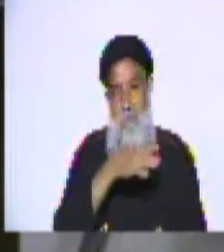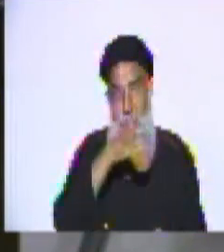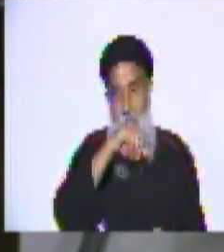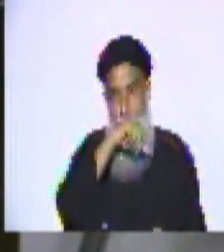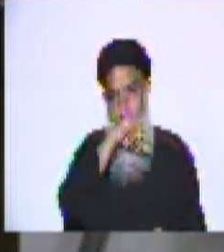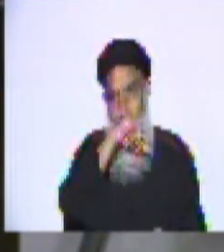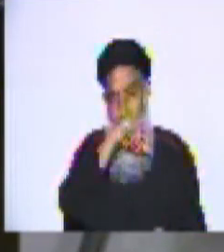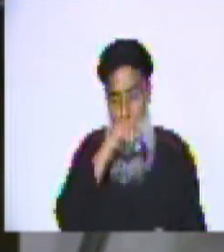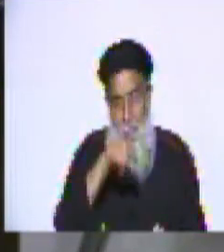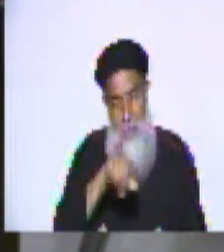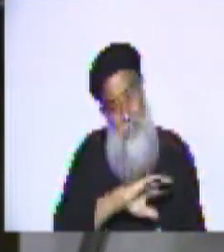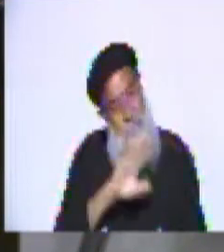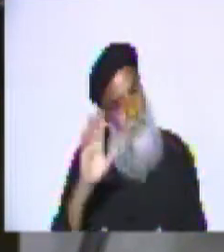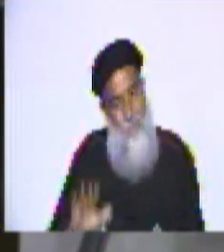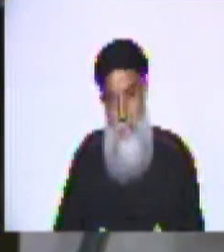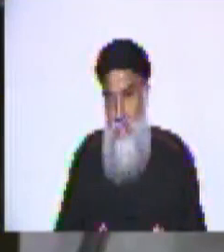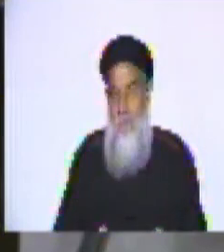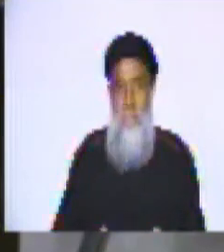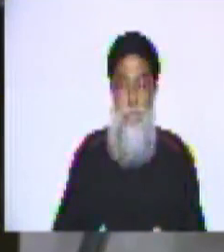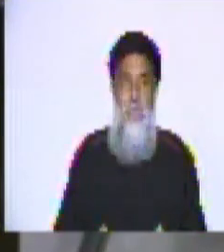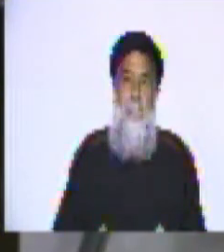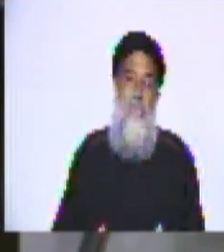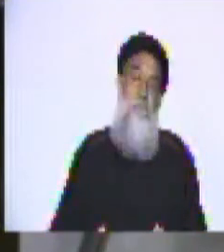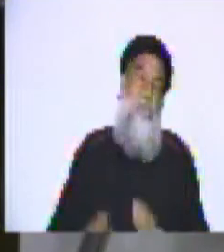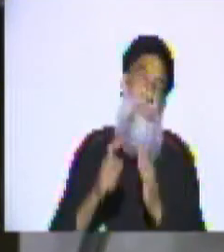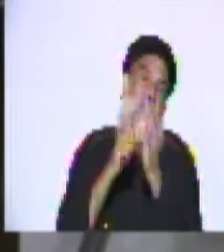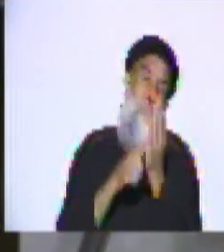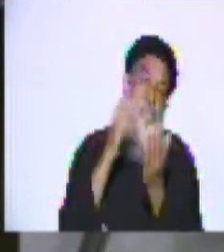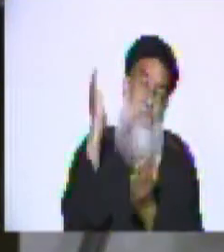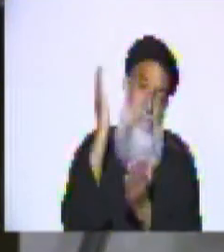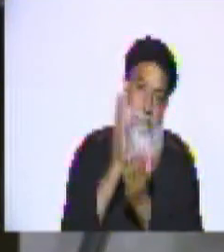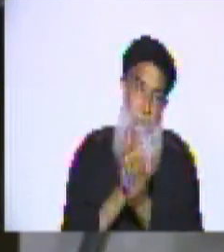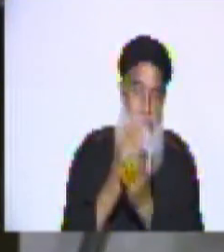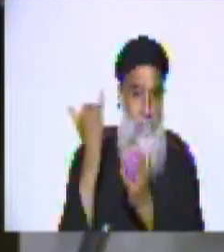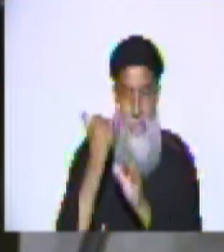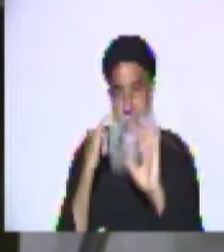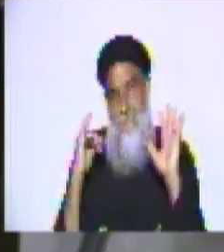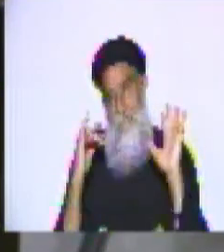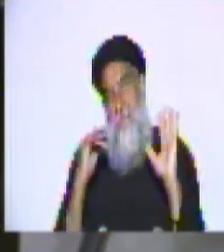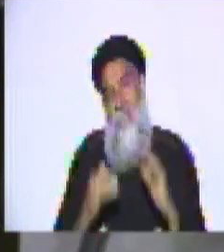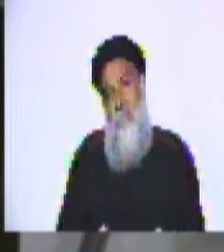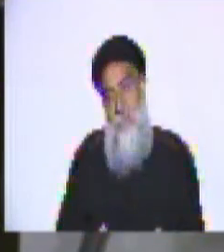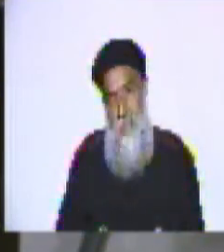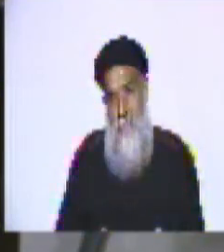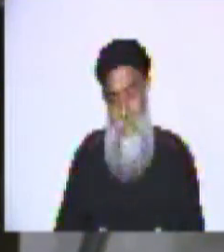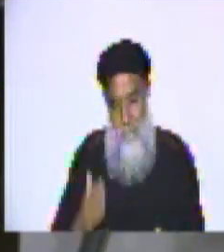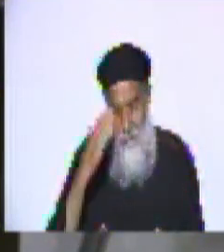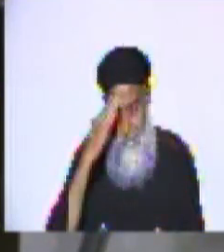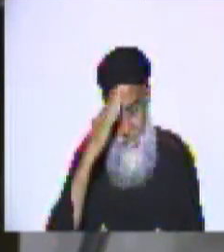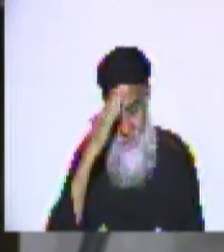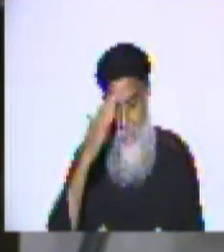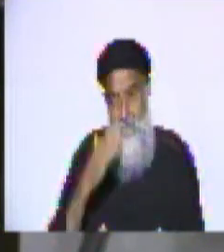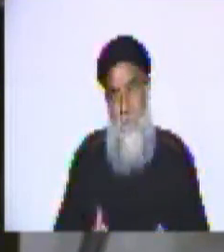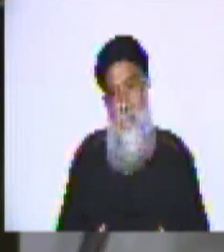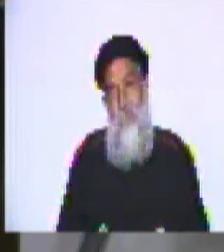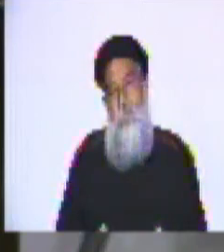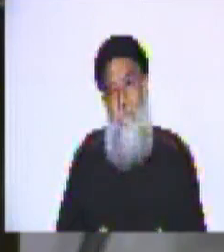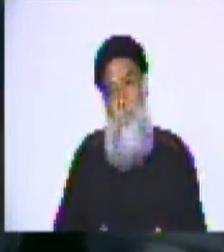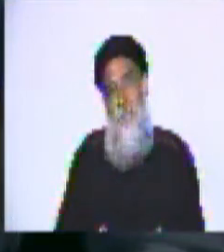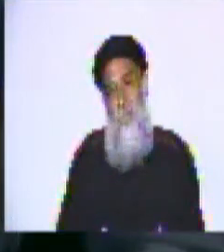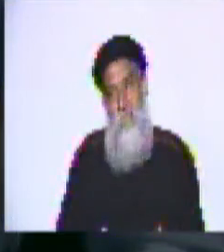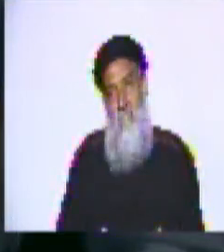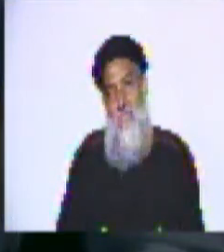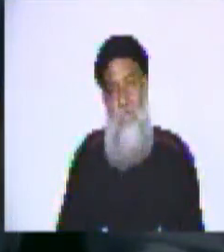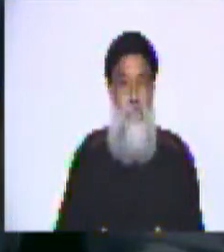طبعا يعني يبقى اهم او اولى. شكرا سيدنا للتوضيح. أيش من